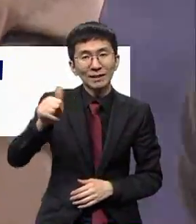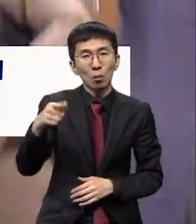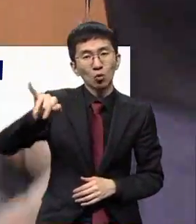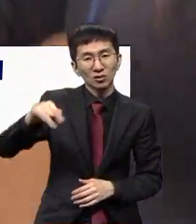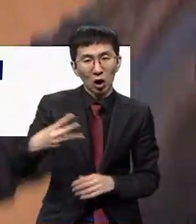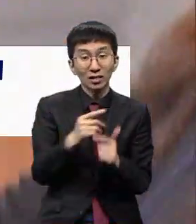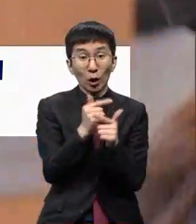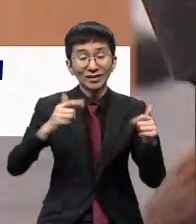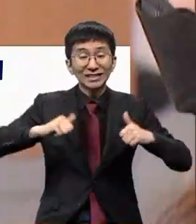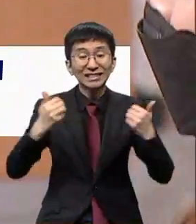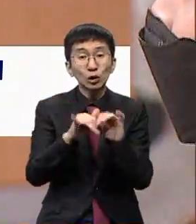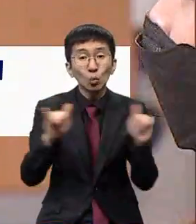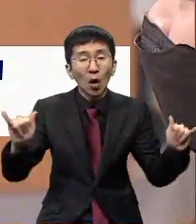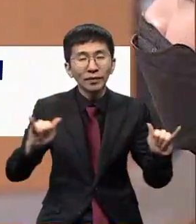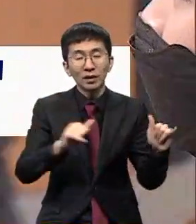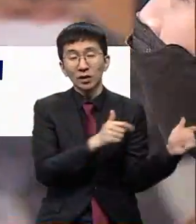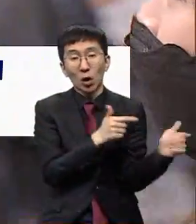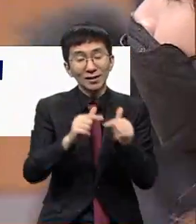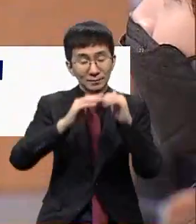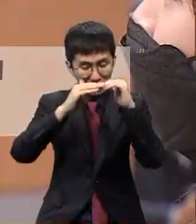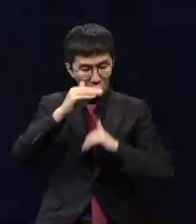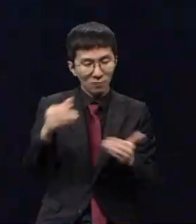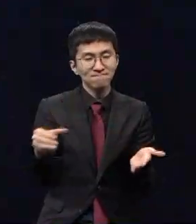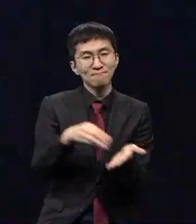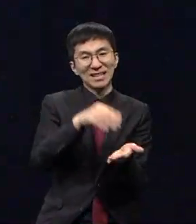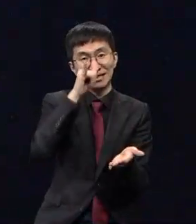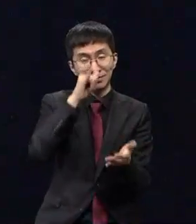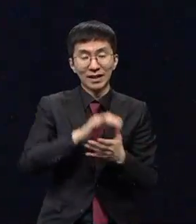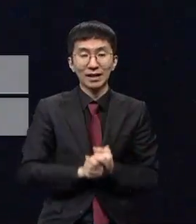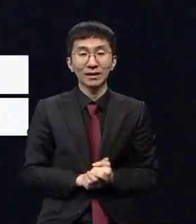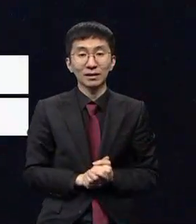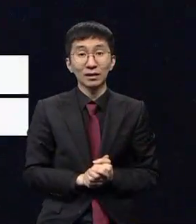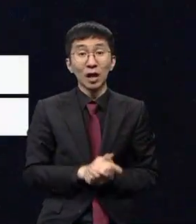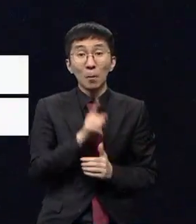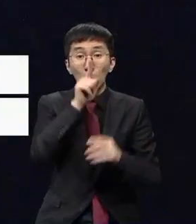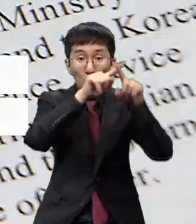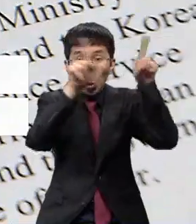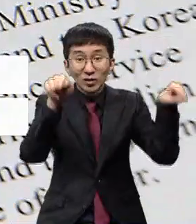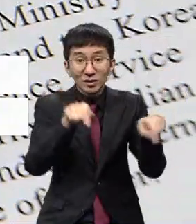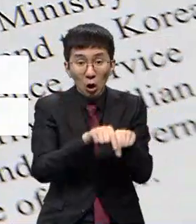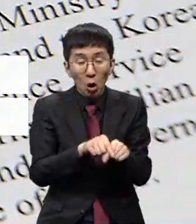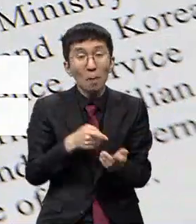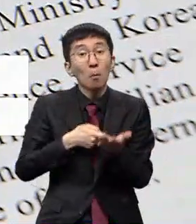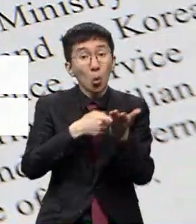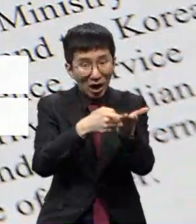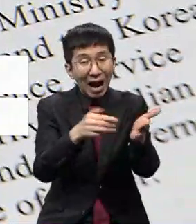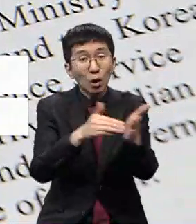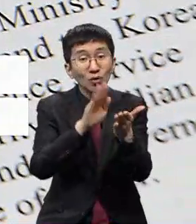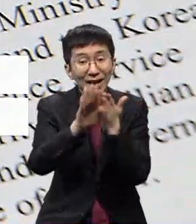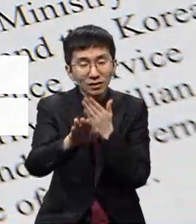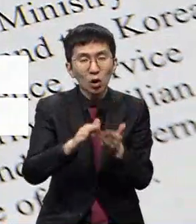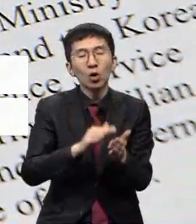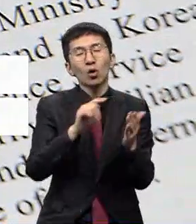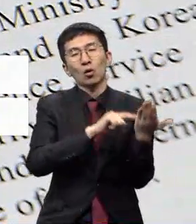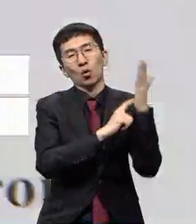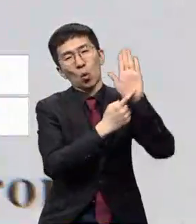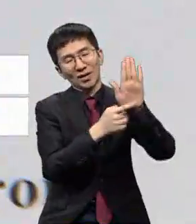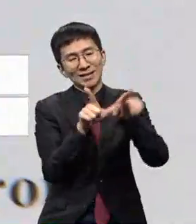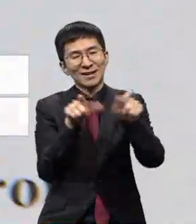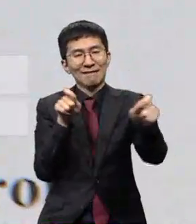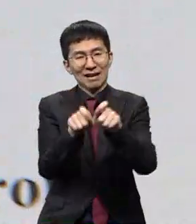김홍걸 의원의 재산 문제가 포함됐습니다. 미 국무부는 해당 보고서를 의회에 보고하고 조만간 공개할